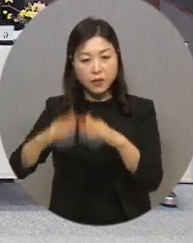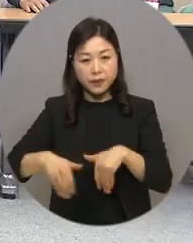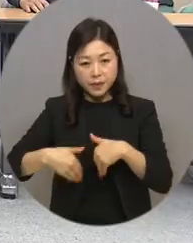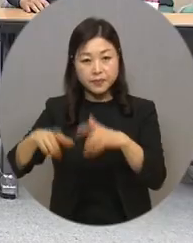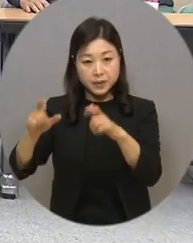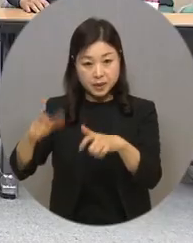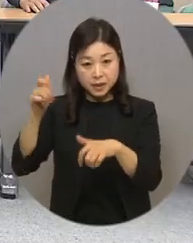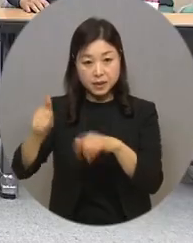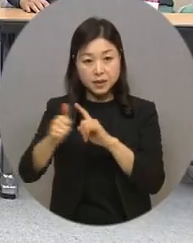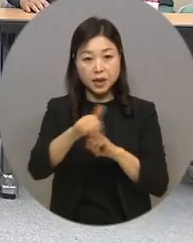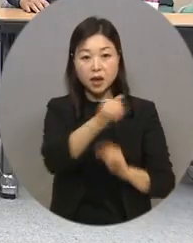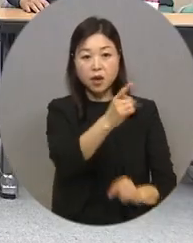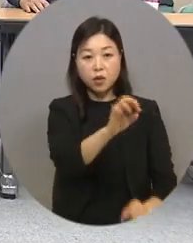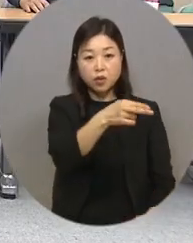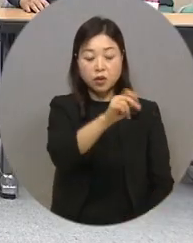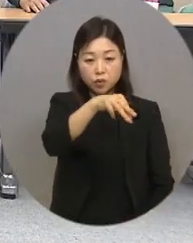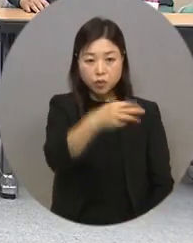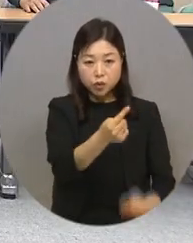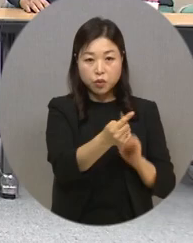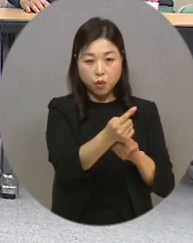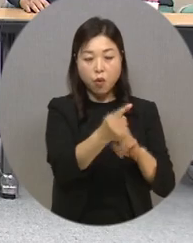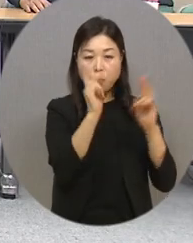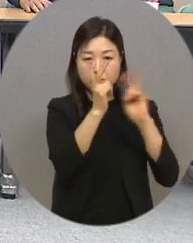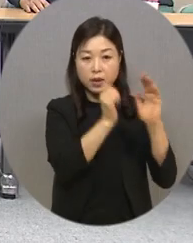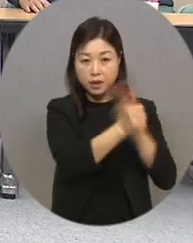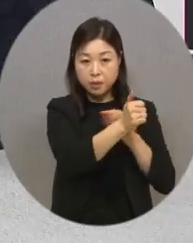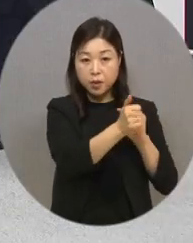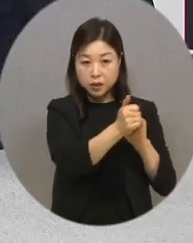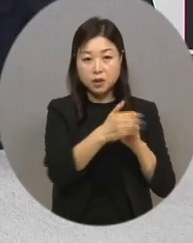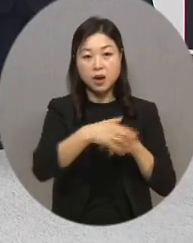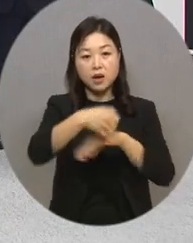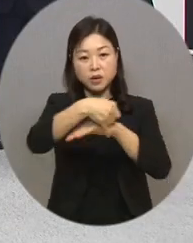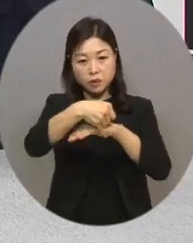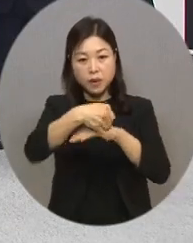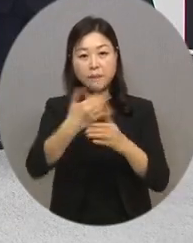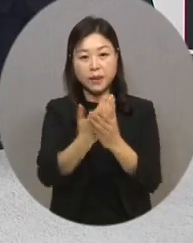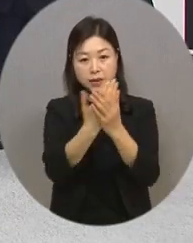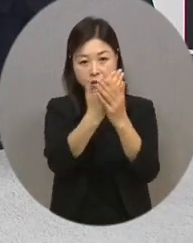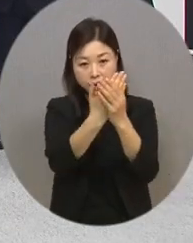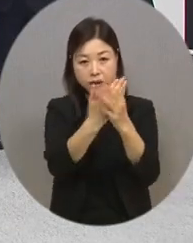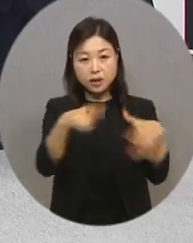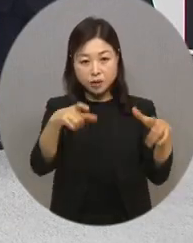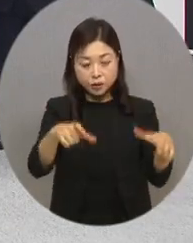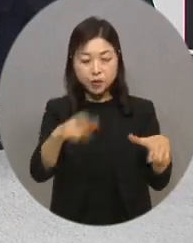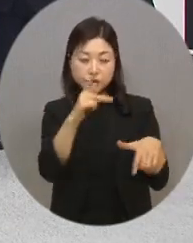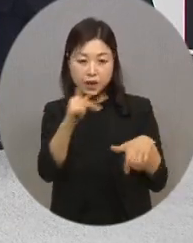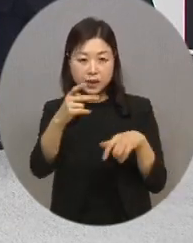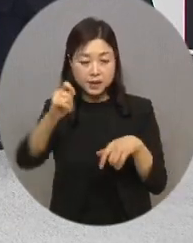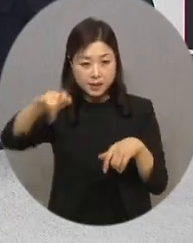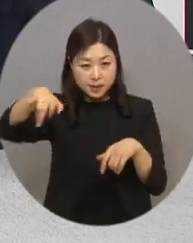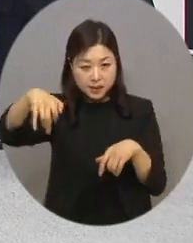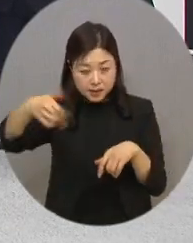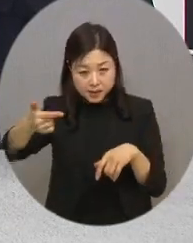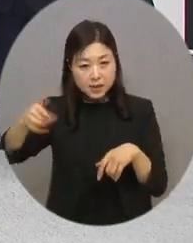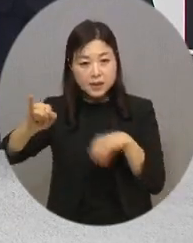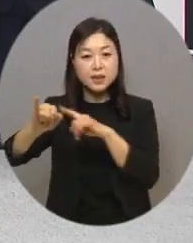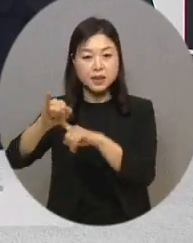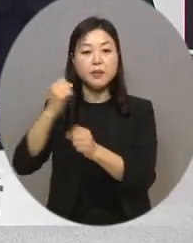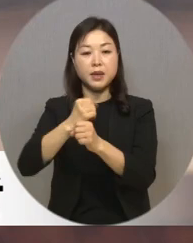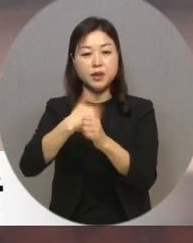등 20여명이 참석해 계획 발전 특구 지정 및 디즈니 순천 완성에 대한 협력 의지를